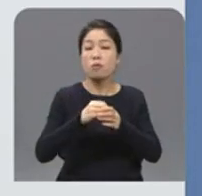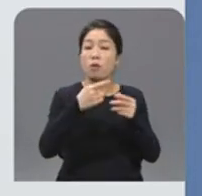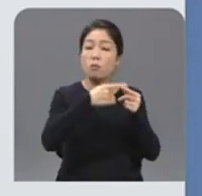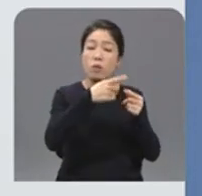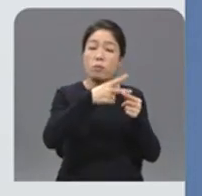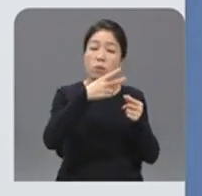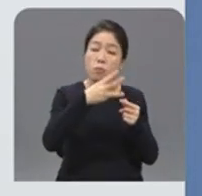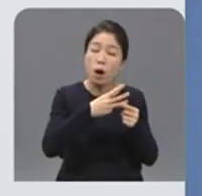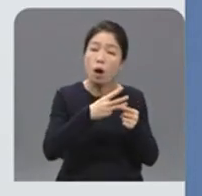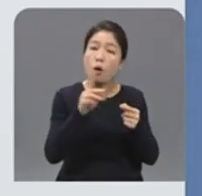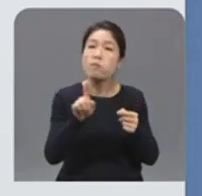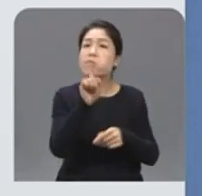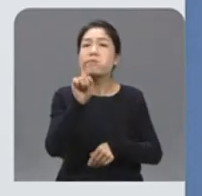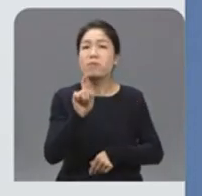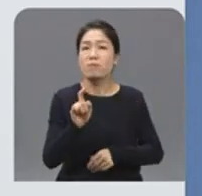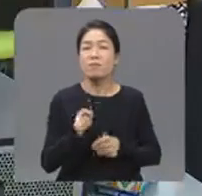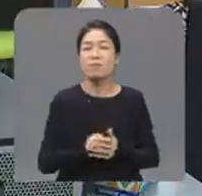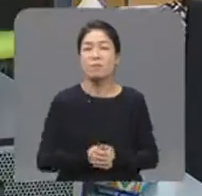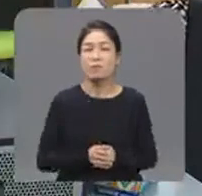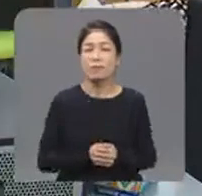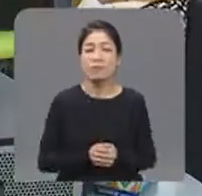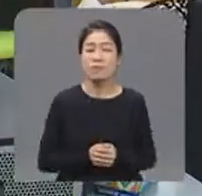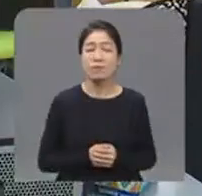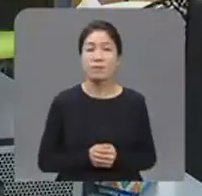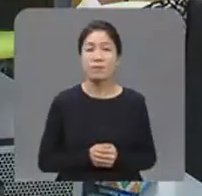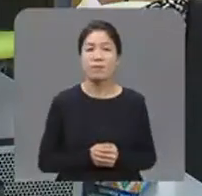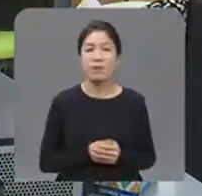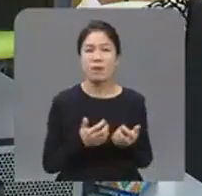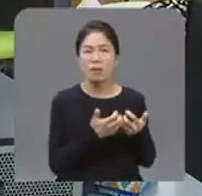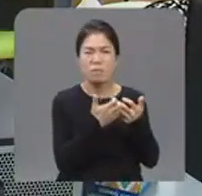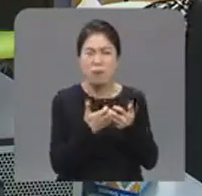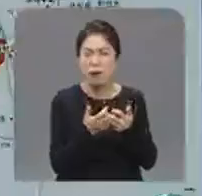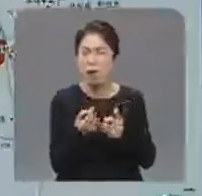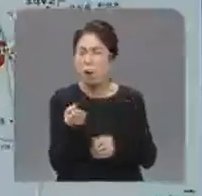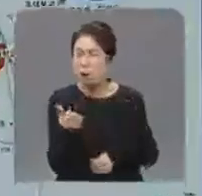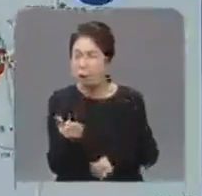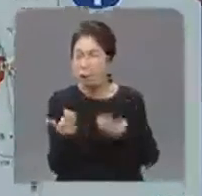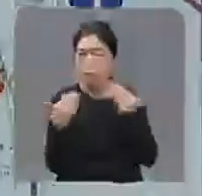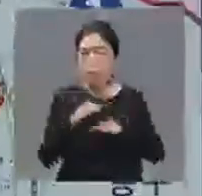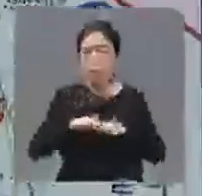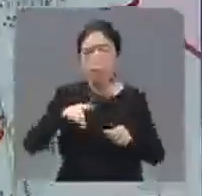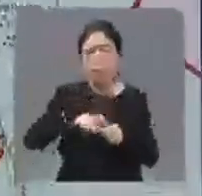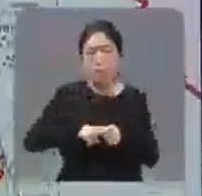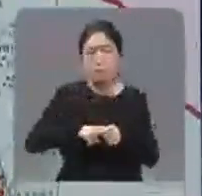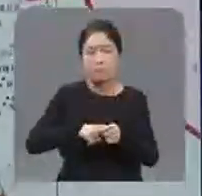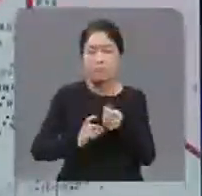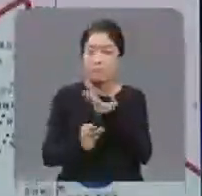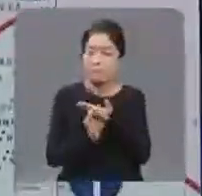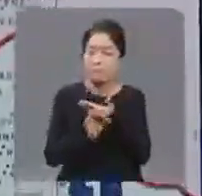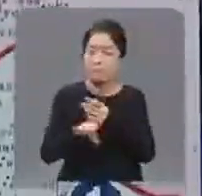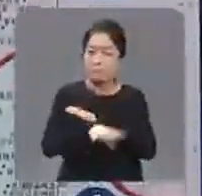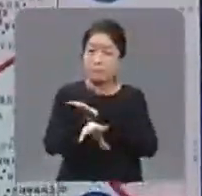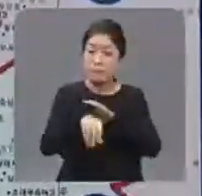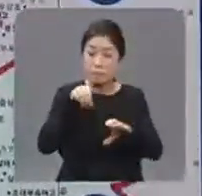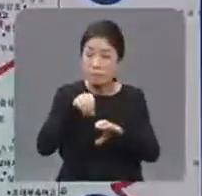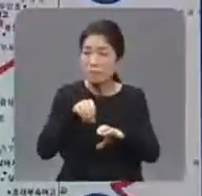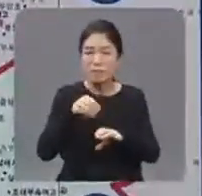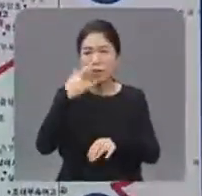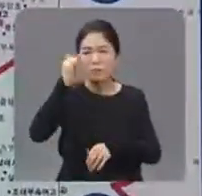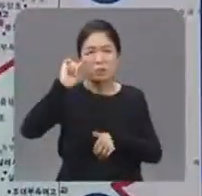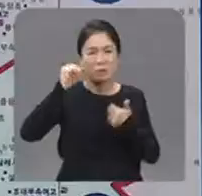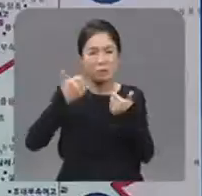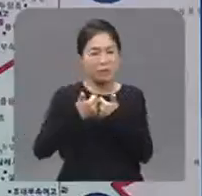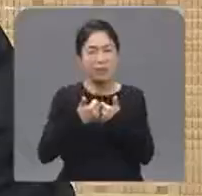단계에서 적용할지는 미정입니다. 과밀, 과소학교 해소를 위한 임의 배정은 학부모들의 반대로